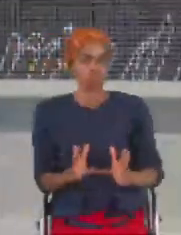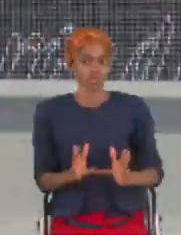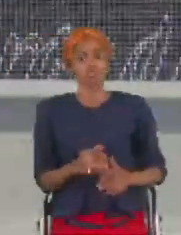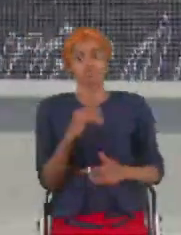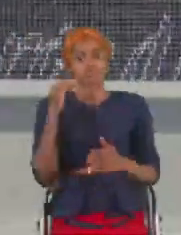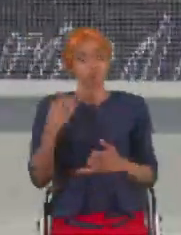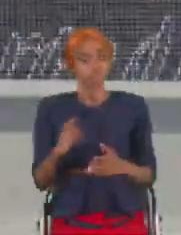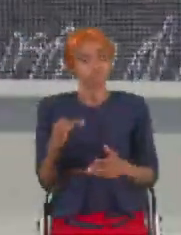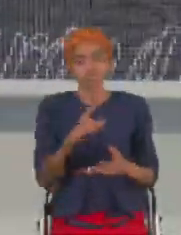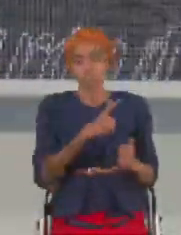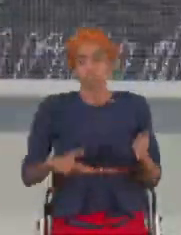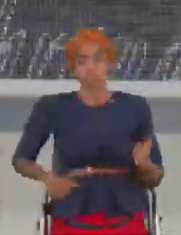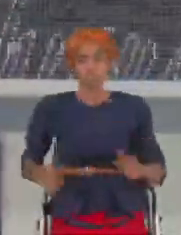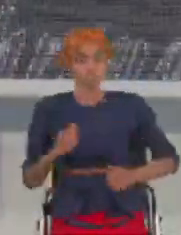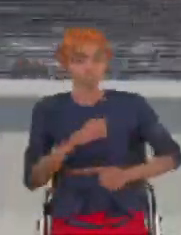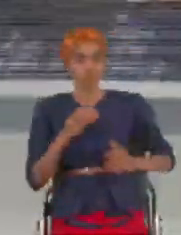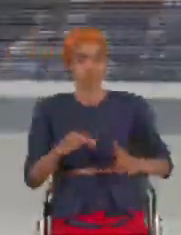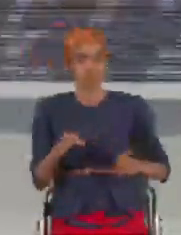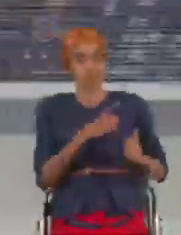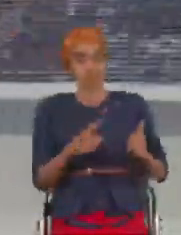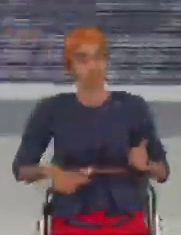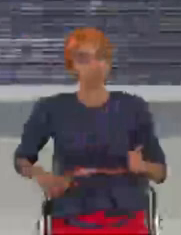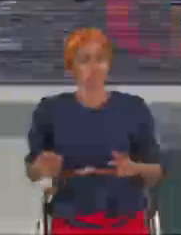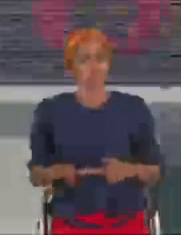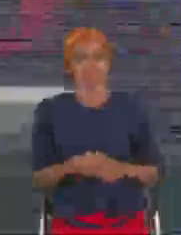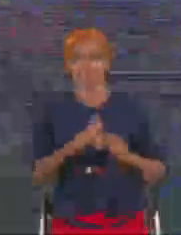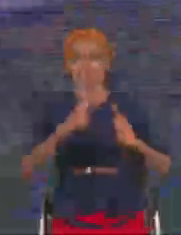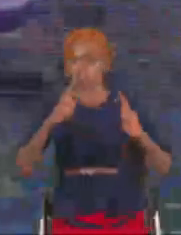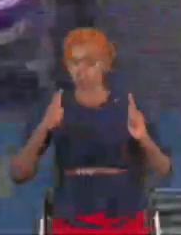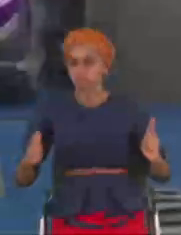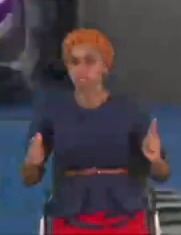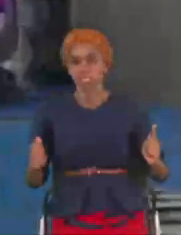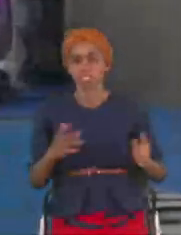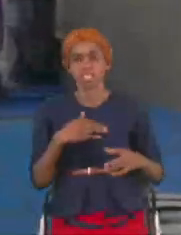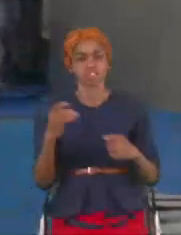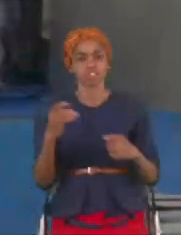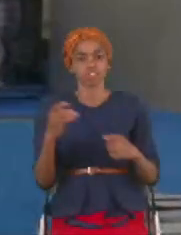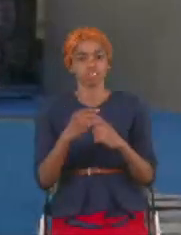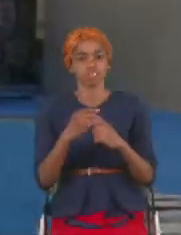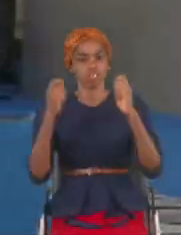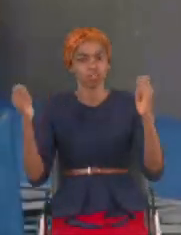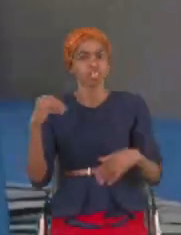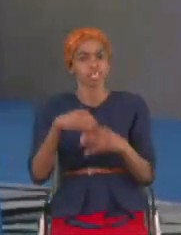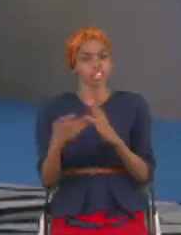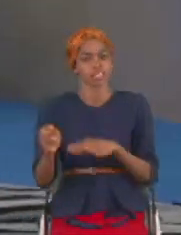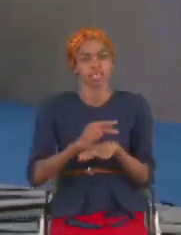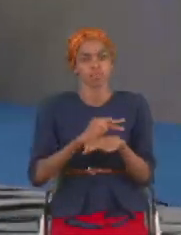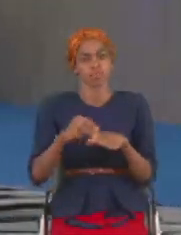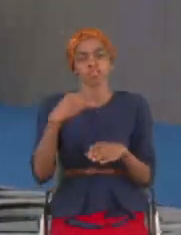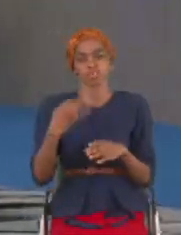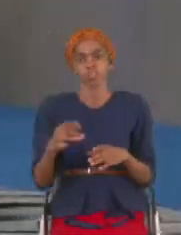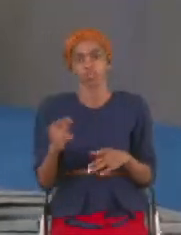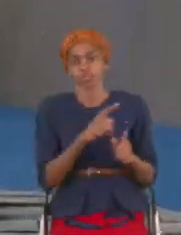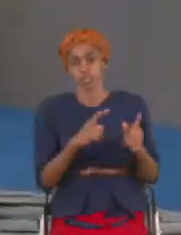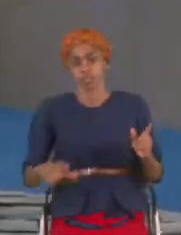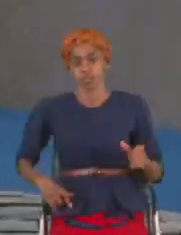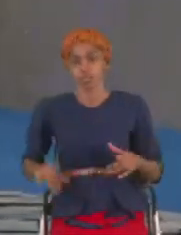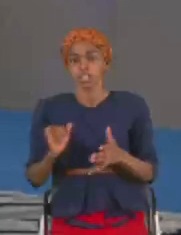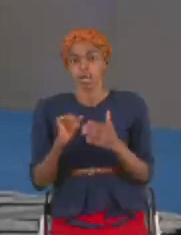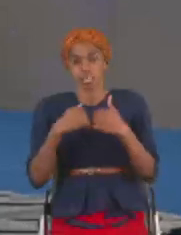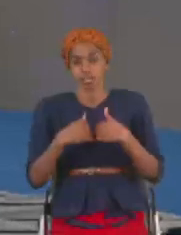seigneur melita pour le seigneur agressif et très enfants dans le ministère que dieu